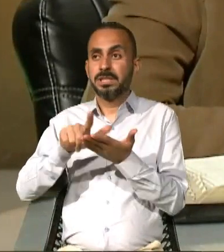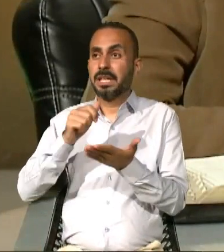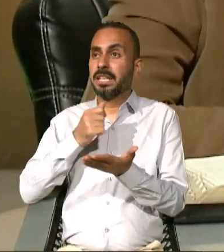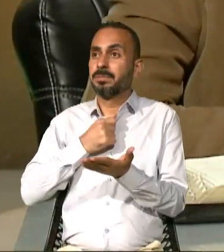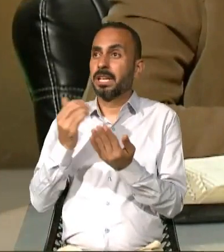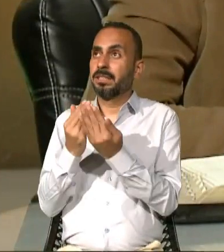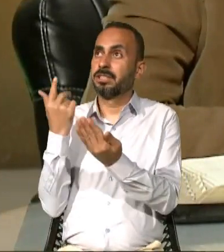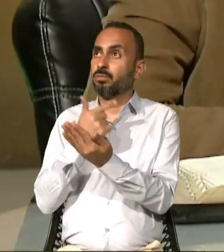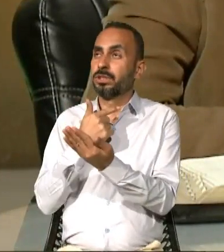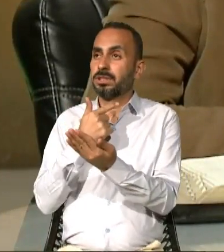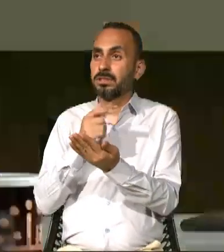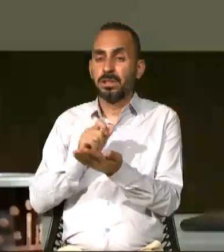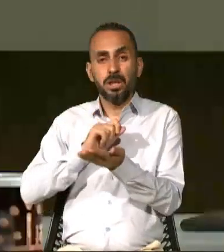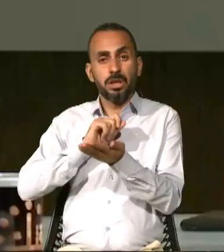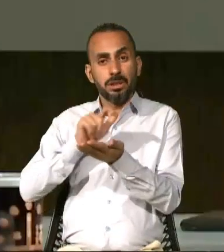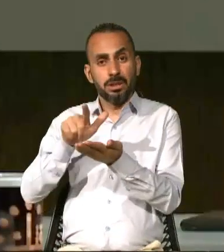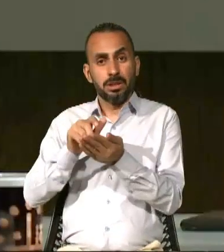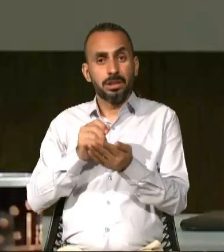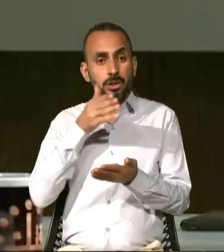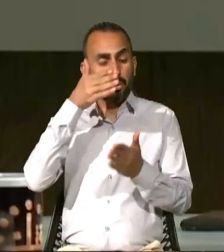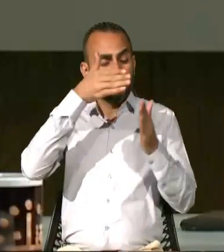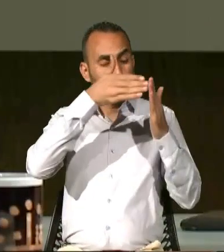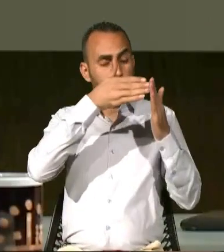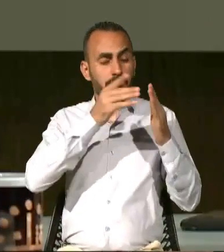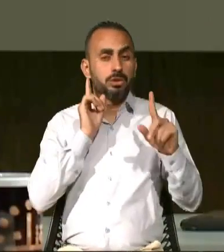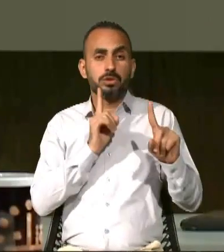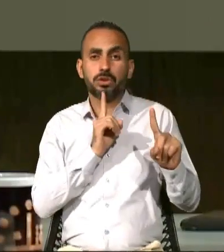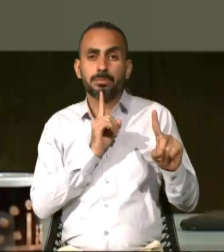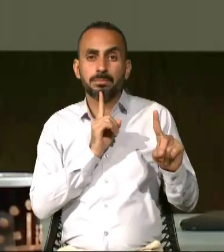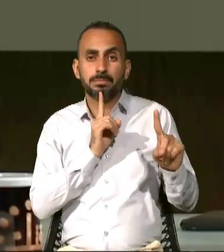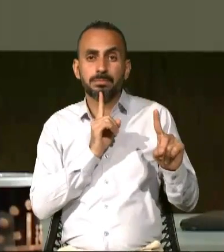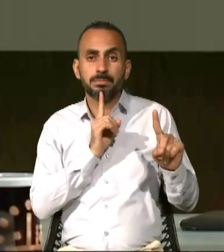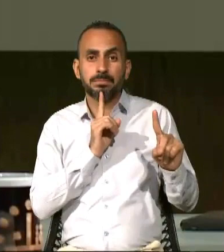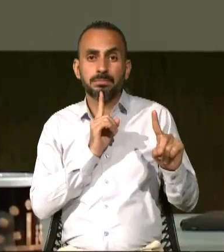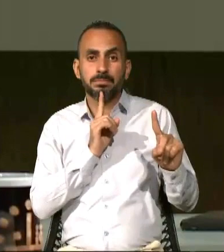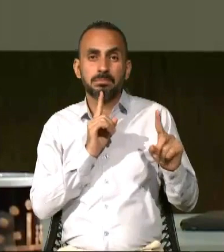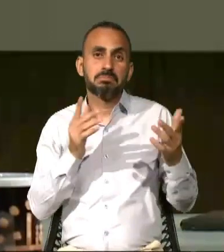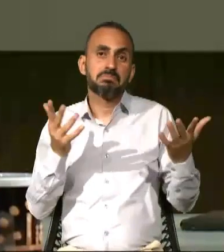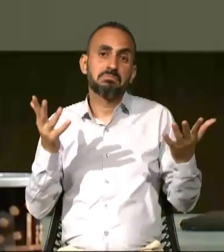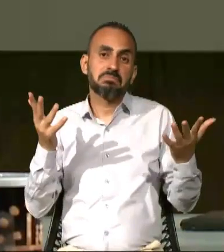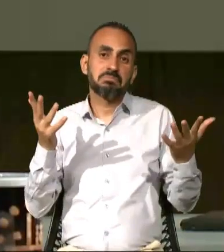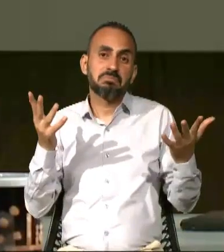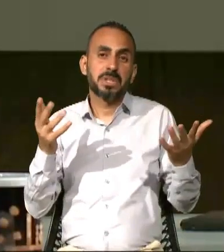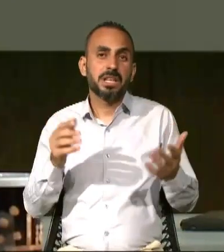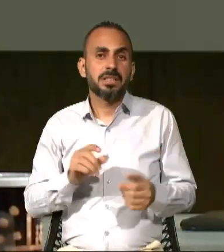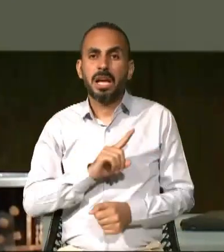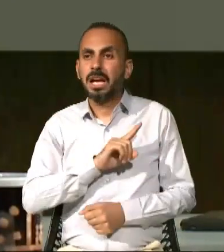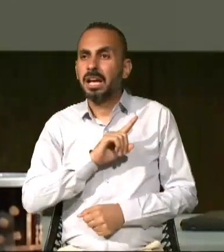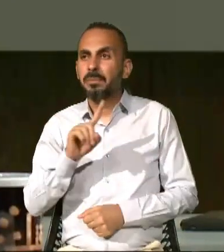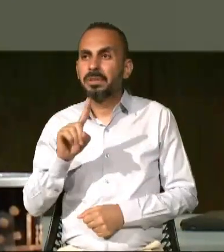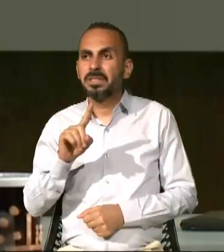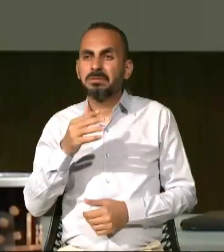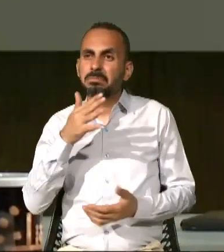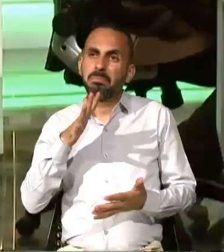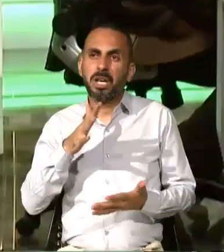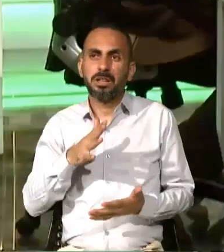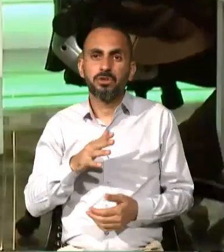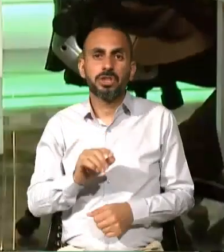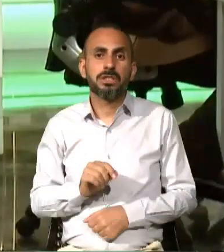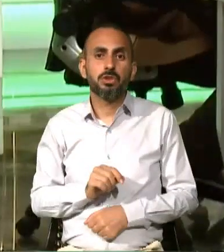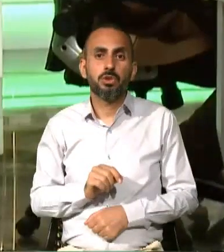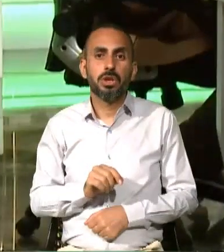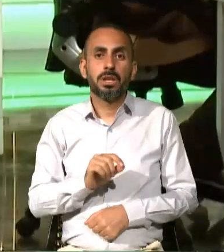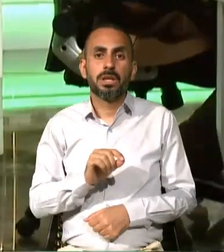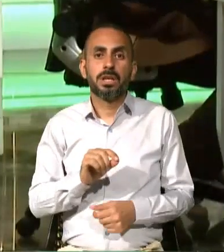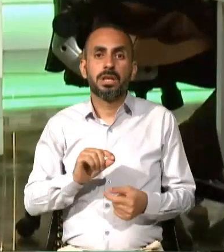لل 7.5 ولا حتى 360 دون مليون، ما اعتقدش، ولا 0.1 مليار دول، مش هنقدر. بس احنا